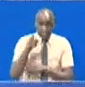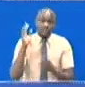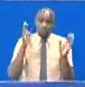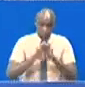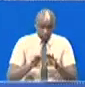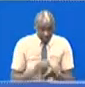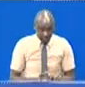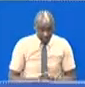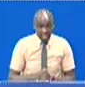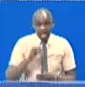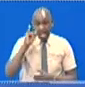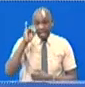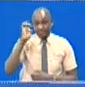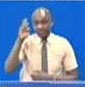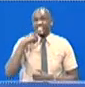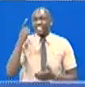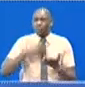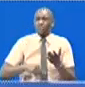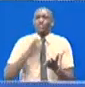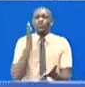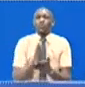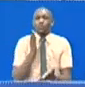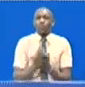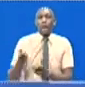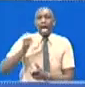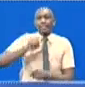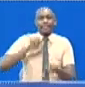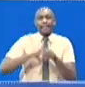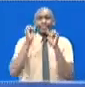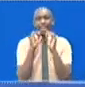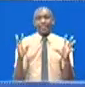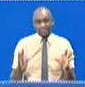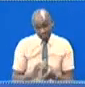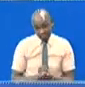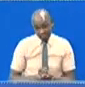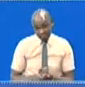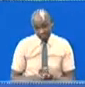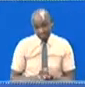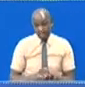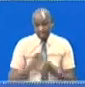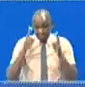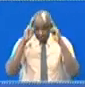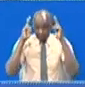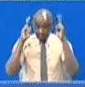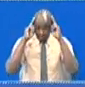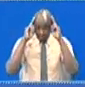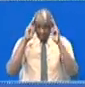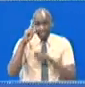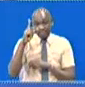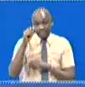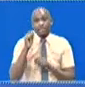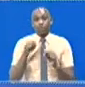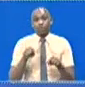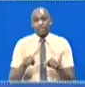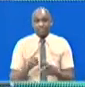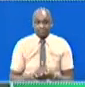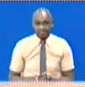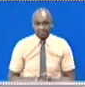kufungwa. IEBC imesisitiza kuwa haitaongeza muda wa usajili. Mashirima Kapombe, KTN Leo.